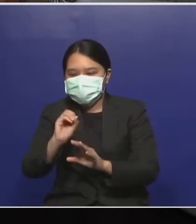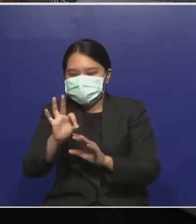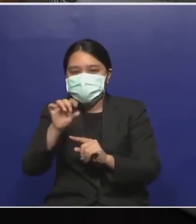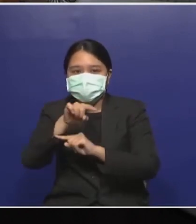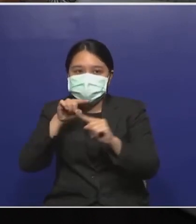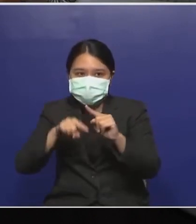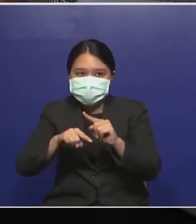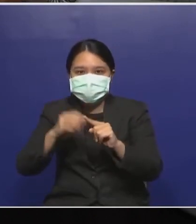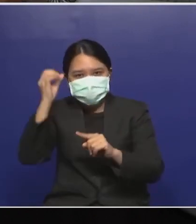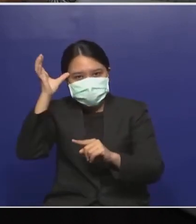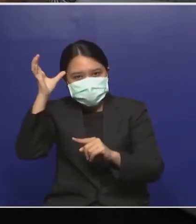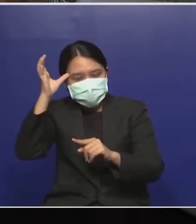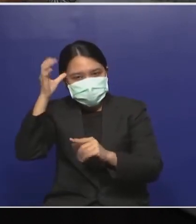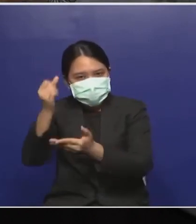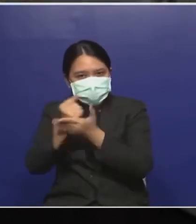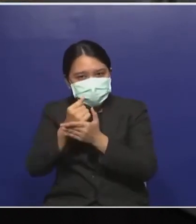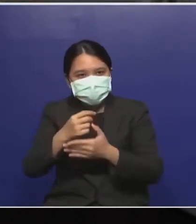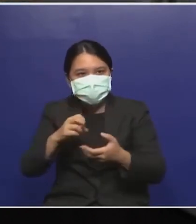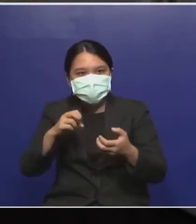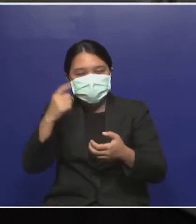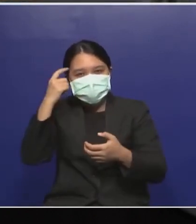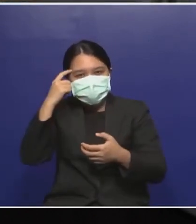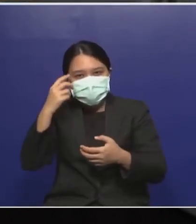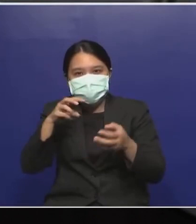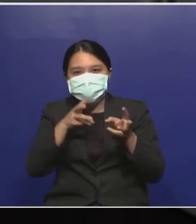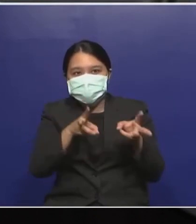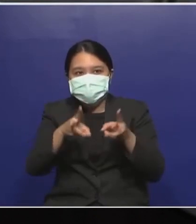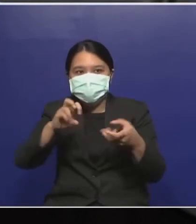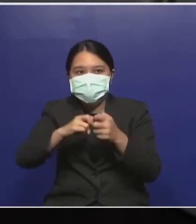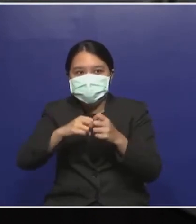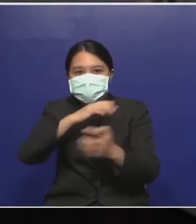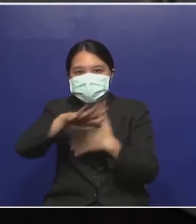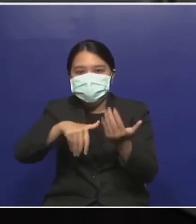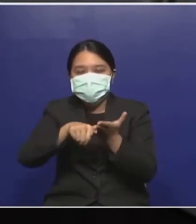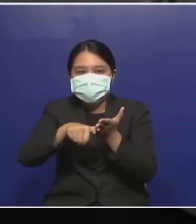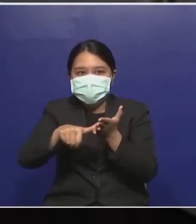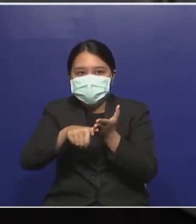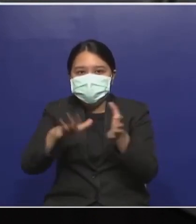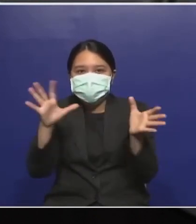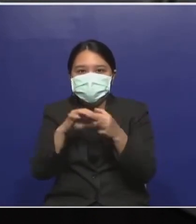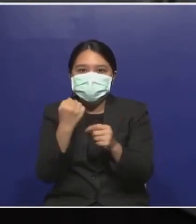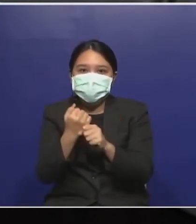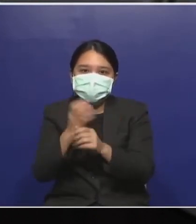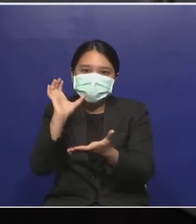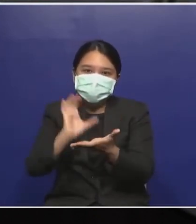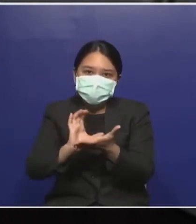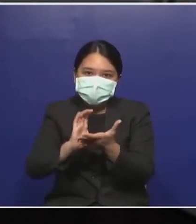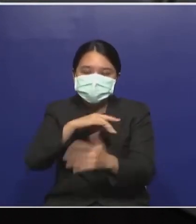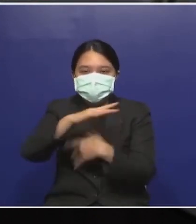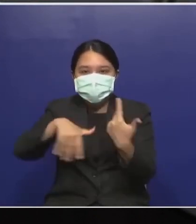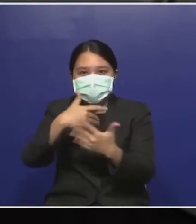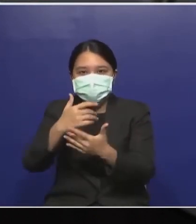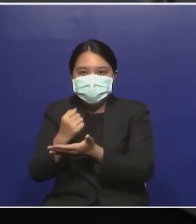ับในการแก้ไขปัญหาส่งแบบรอมเพื่อสรางอนาคตใหม่ที่เก้าไกลด้วยกอนนี้ด้วยการทำงบประมาณส่งแบบรอมที่สอด